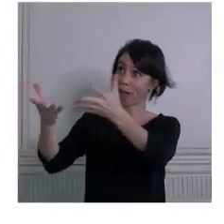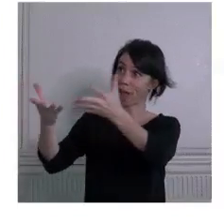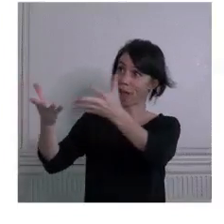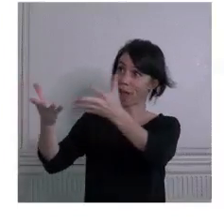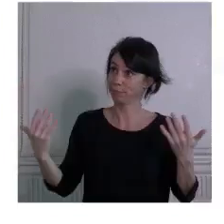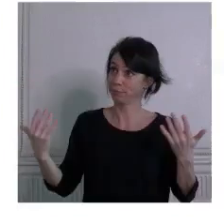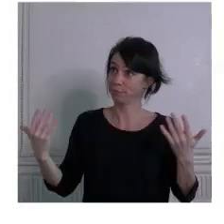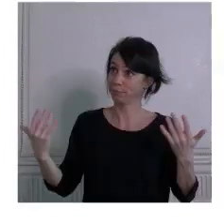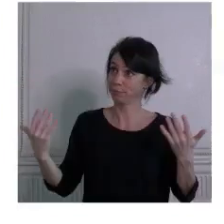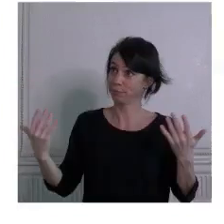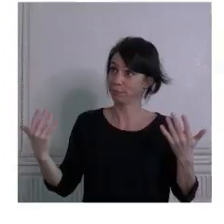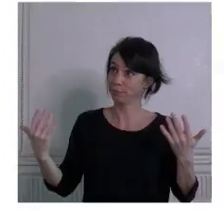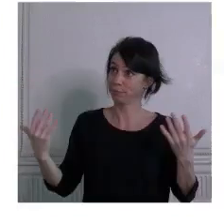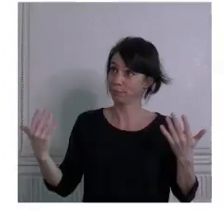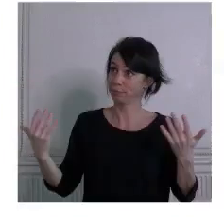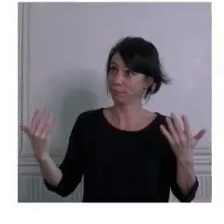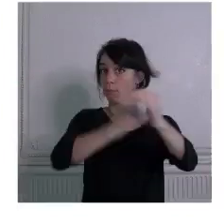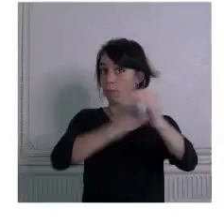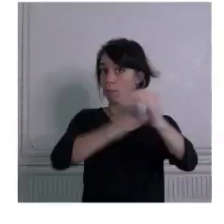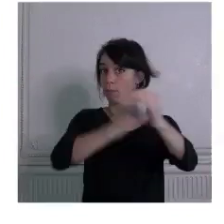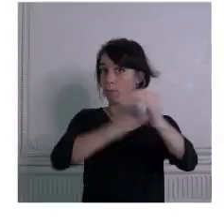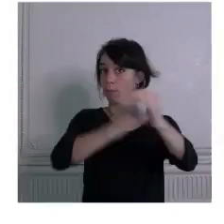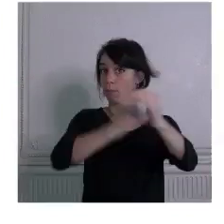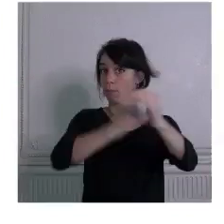croisé dans la vie quotidienne et je les salue.